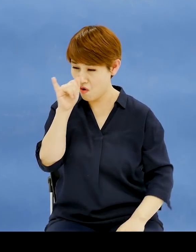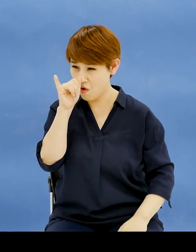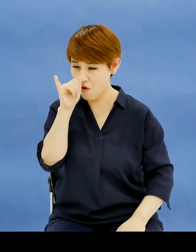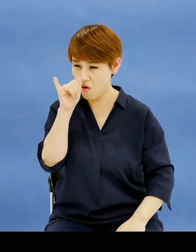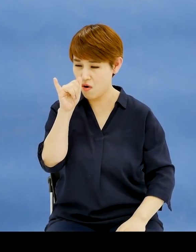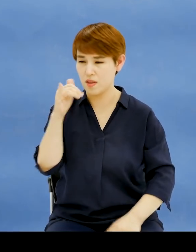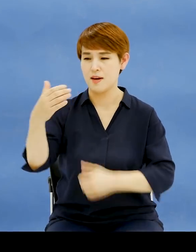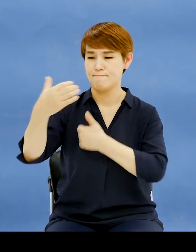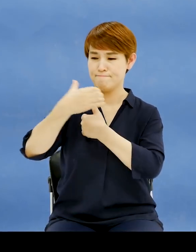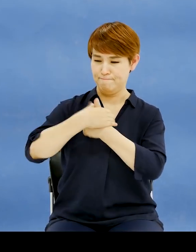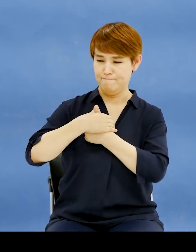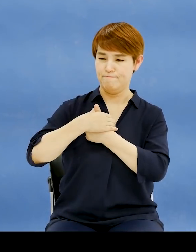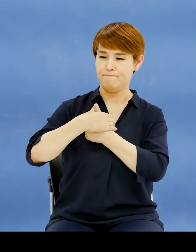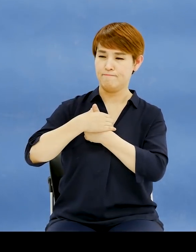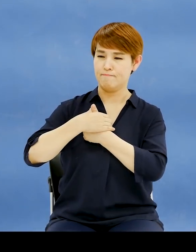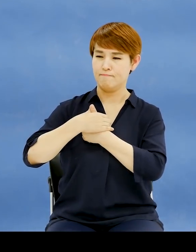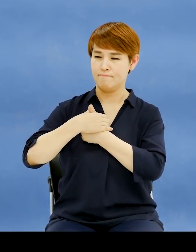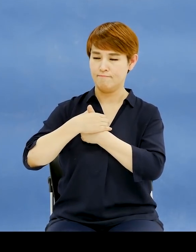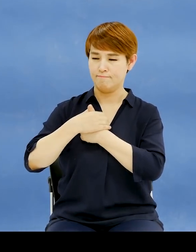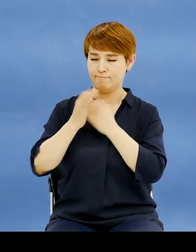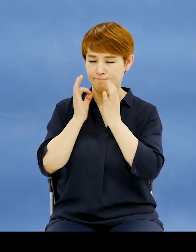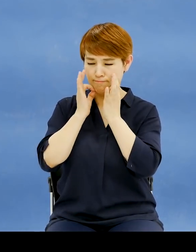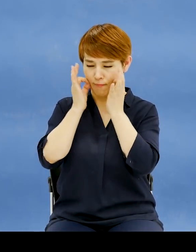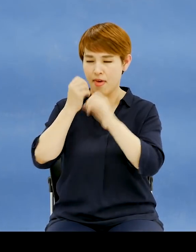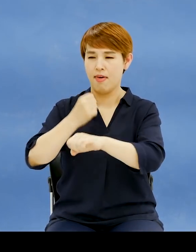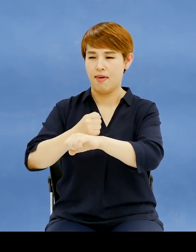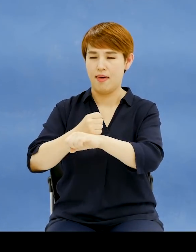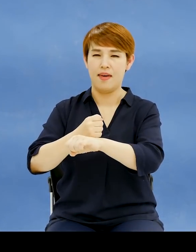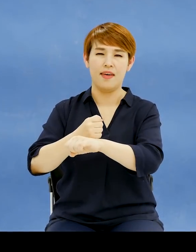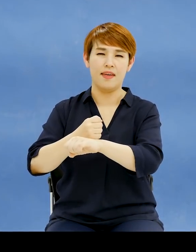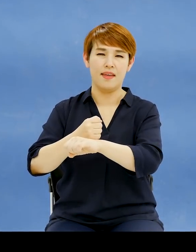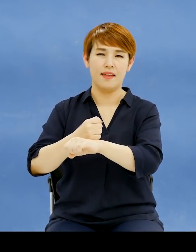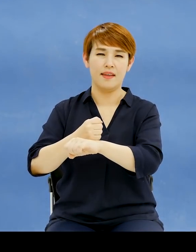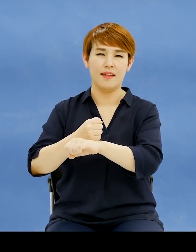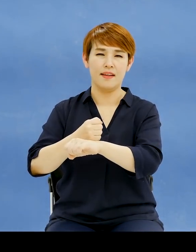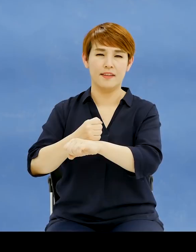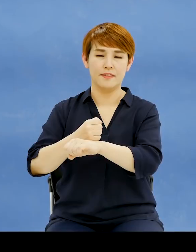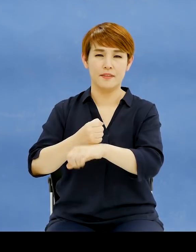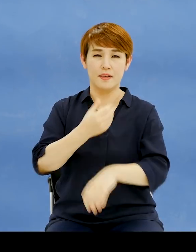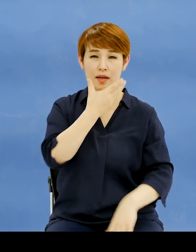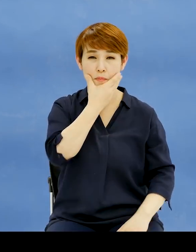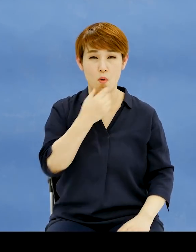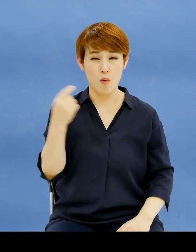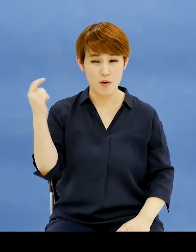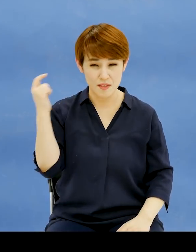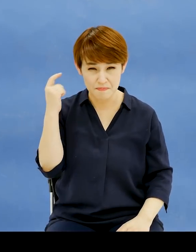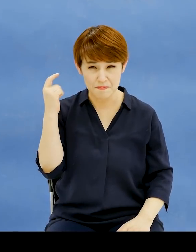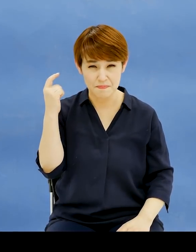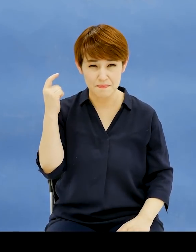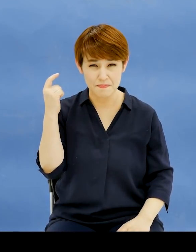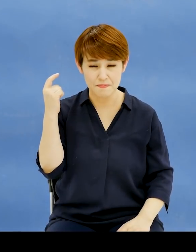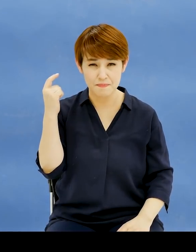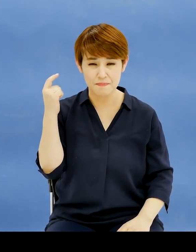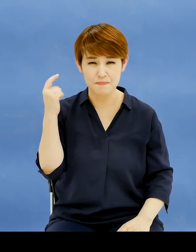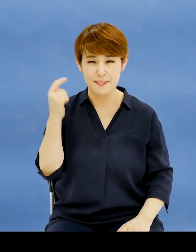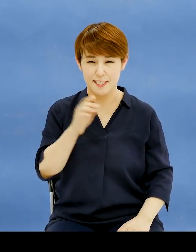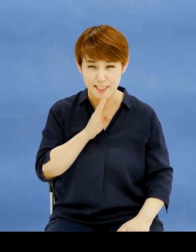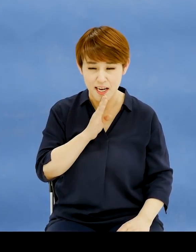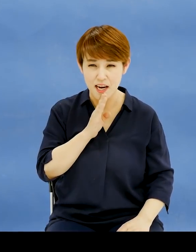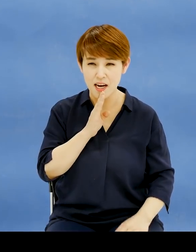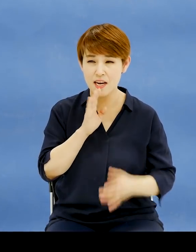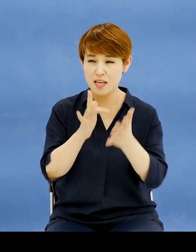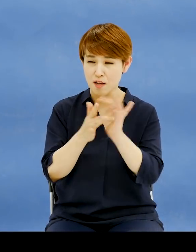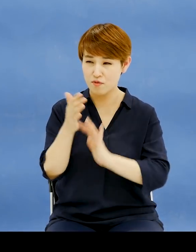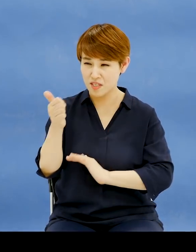믿으면 나에게 맡겨진 것을 예수님 부르시는 그날까지 충성되게 해야지. 이 복음이 진짜고 내가